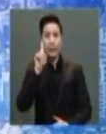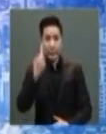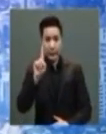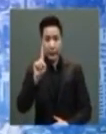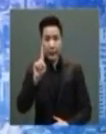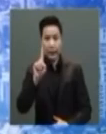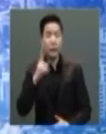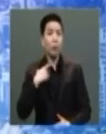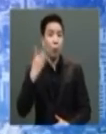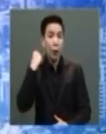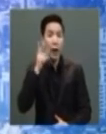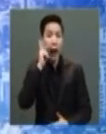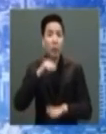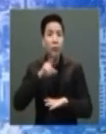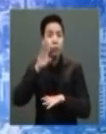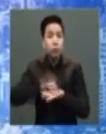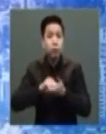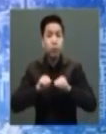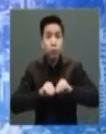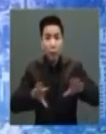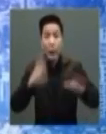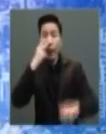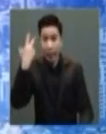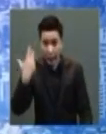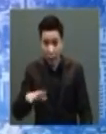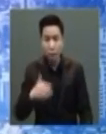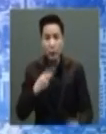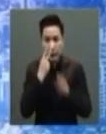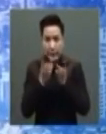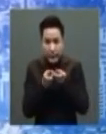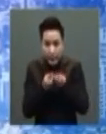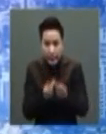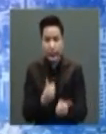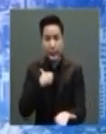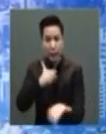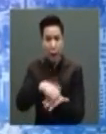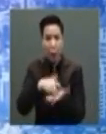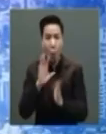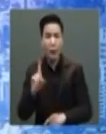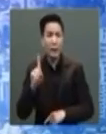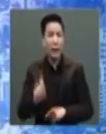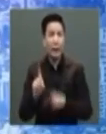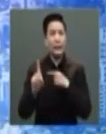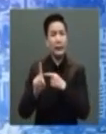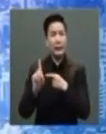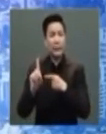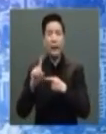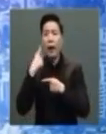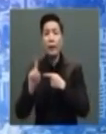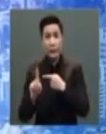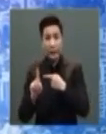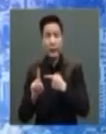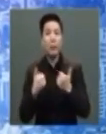กันตนเองและอาจจะส่งผลให้มีจำนวนตัวเลขผู้ป่วยใหม่ขึ้นๆลงๆอยู่เรื่อยๆแต่อย่างไรก็ตามผลรายงานการติดเชื้อผู้ป่วย